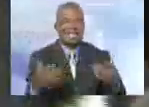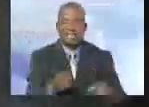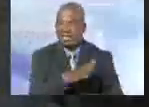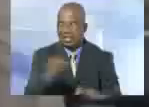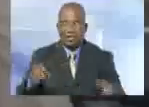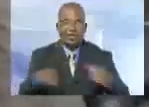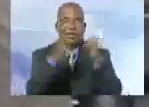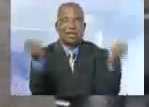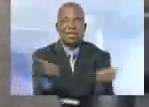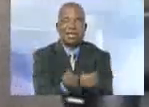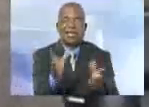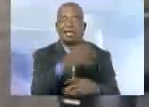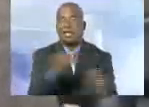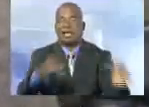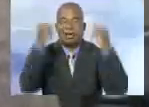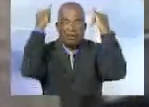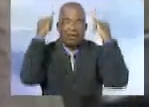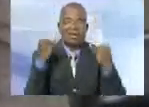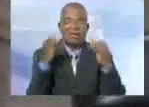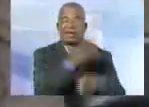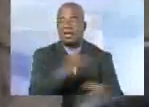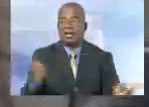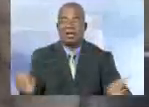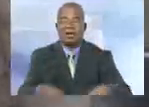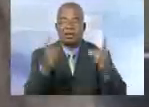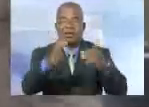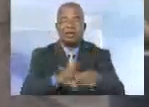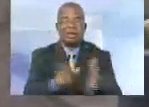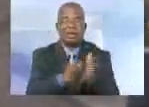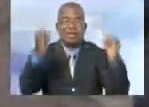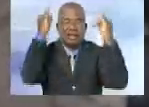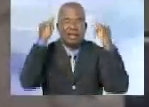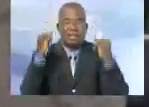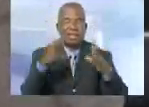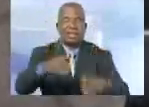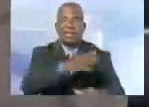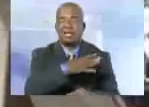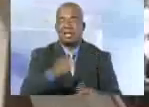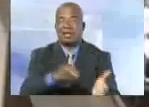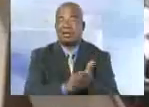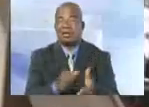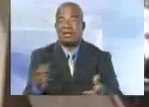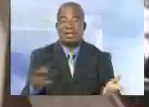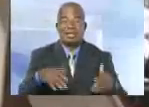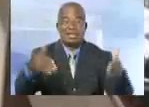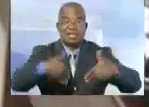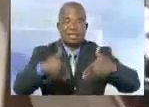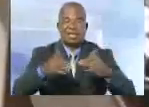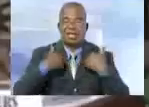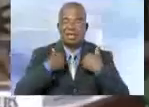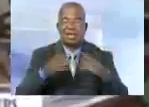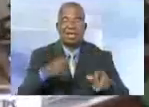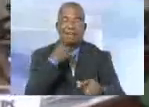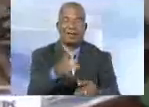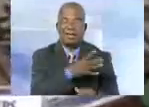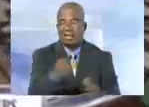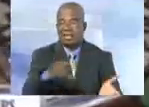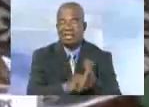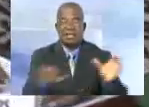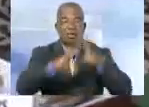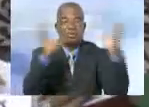président Diankounda Traoré. Et lors de cette investiture, mercredi dernier, le capitaine Sanogo a assuré que ce comité n'a aucune